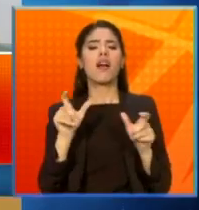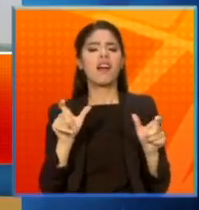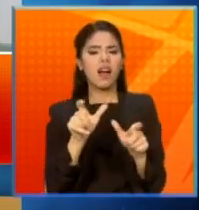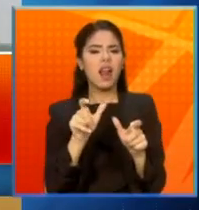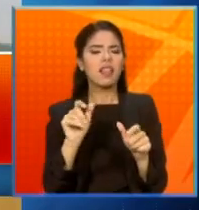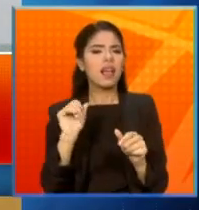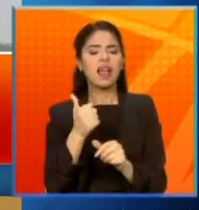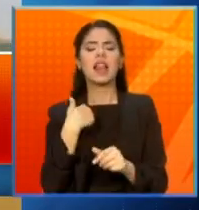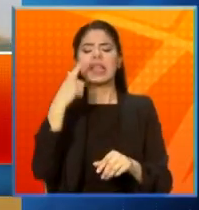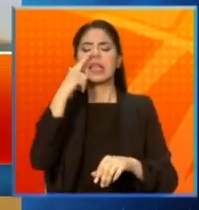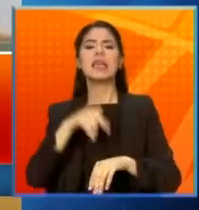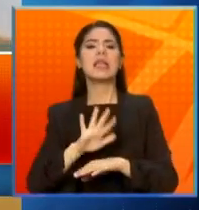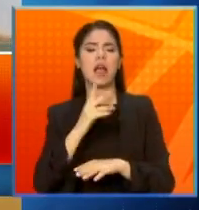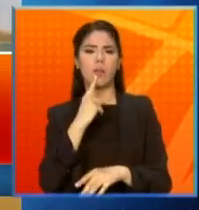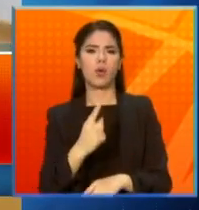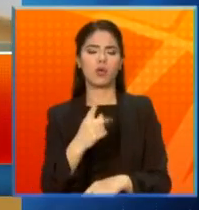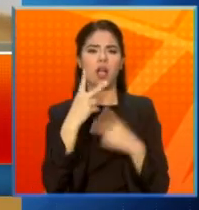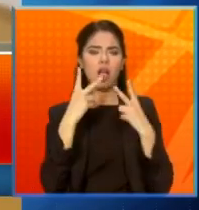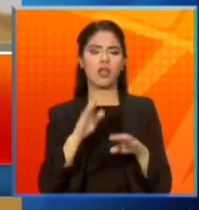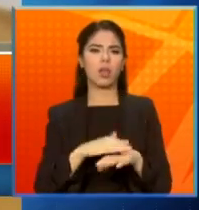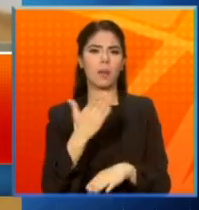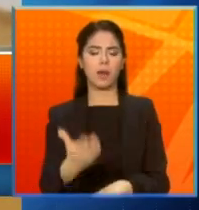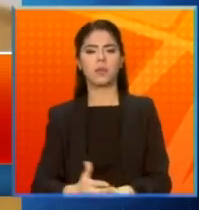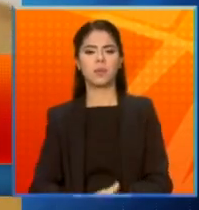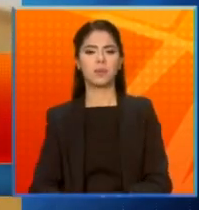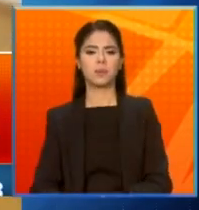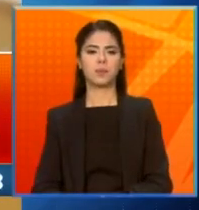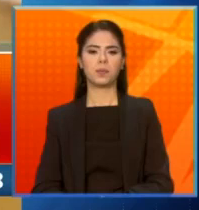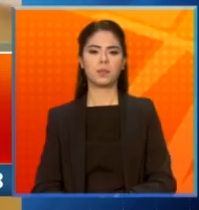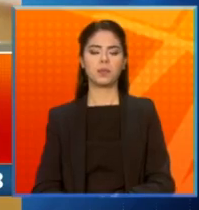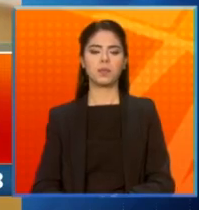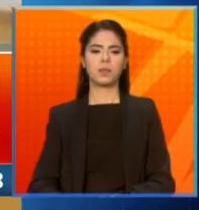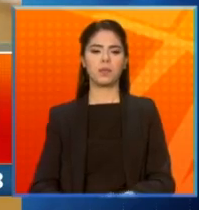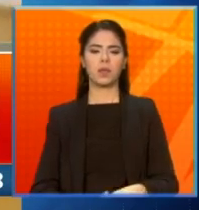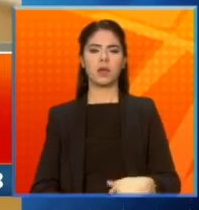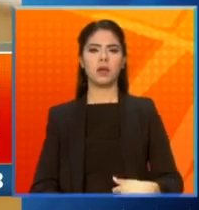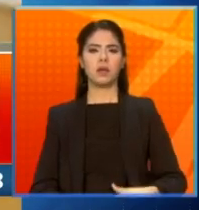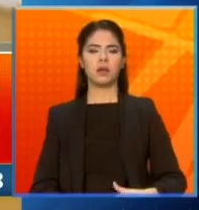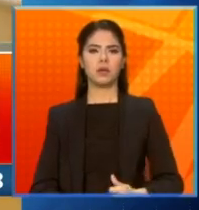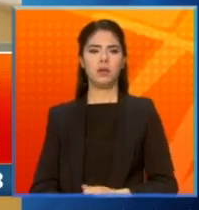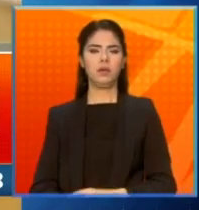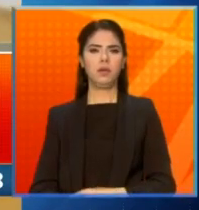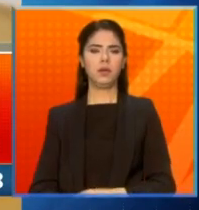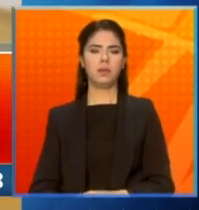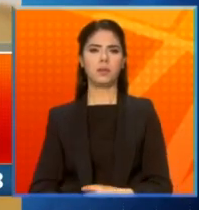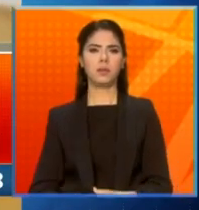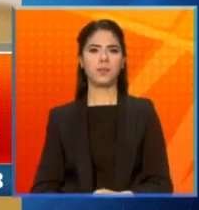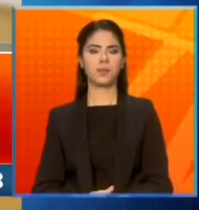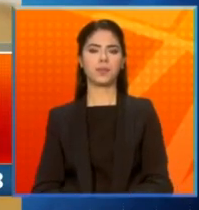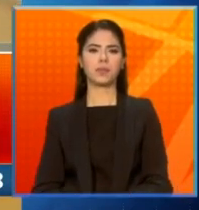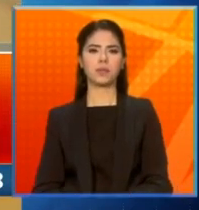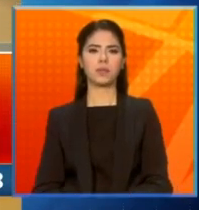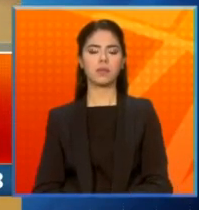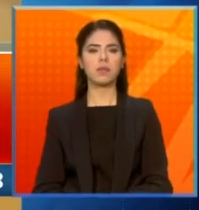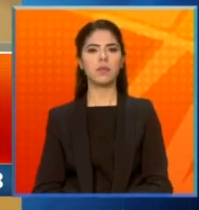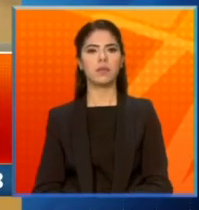açıklamasıyla tanıyordu. Ben karayı ki bu ohtam gözaştı şöyle telefonu dumbal mikonem. امیدوارم که ظرف چند روز آینده که